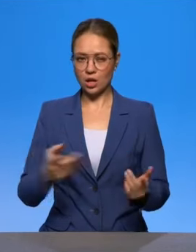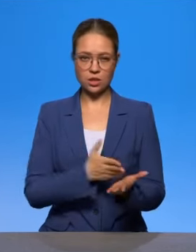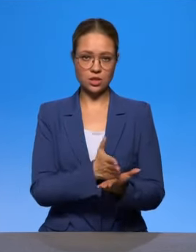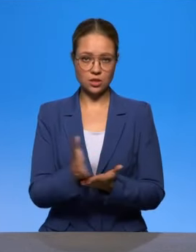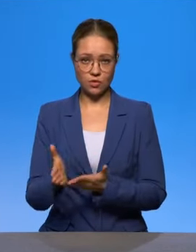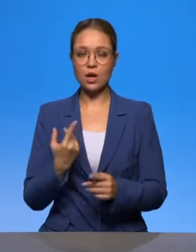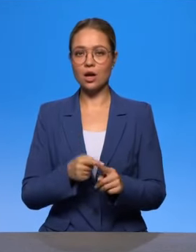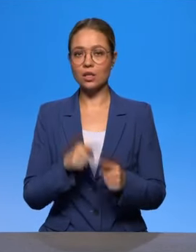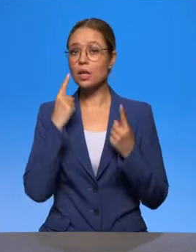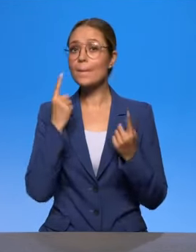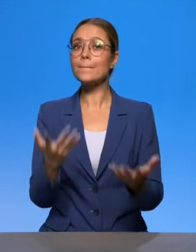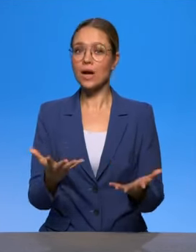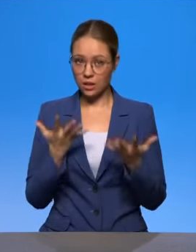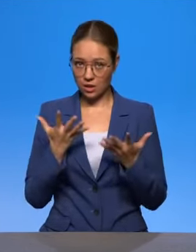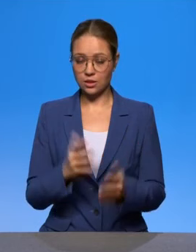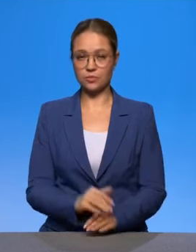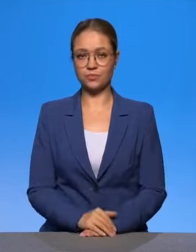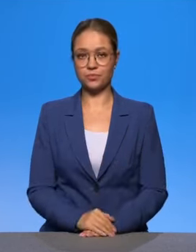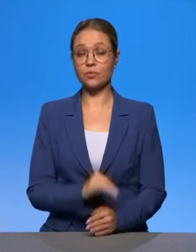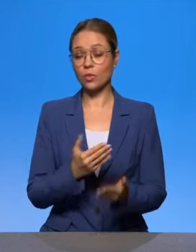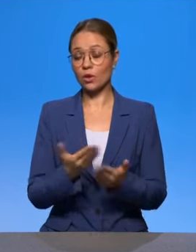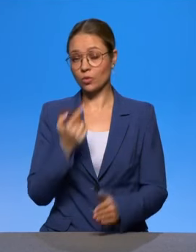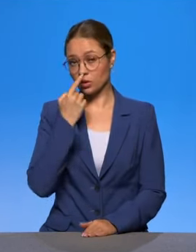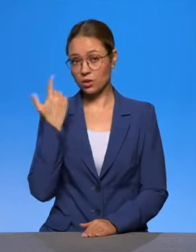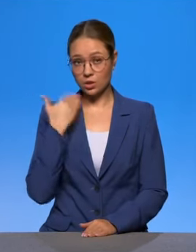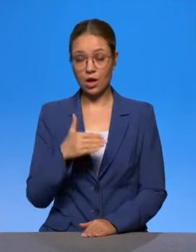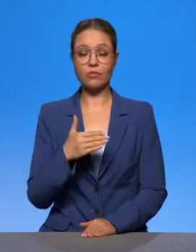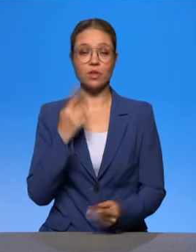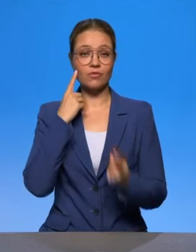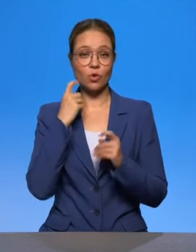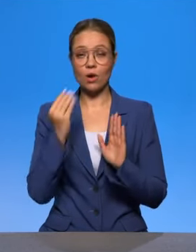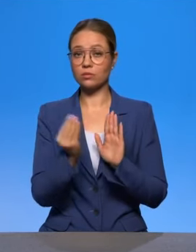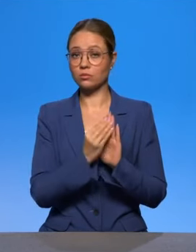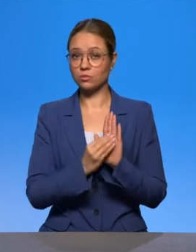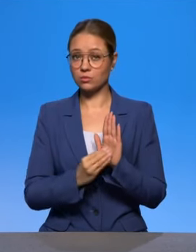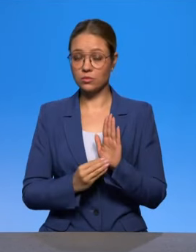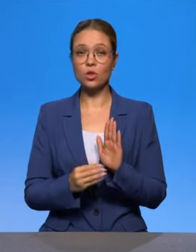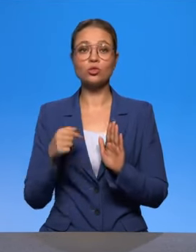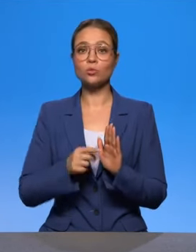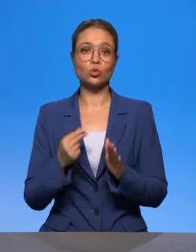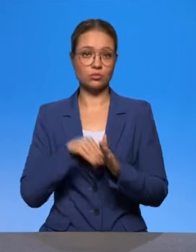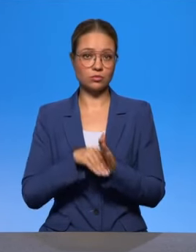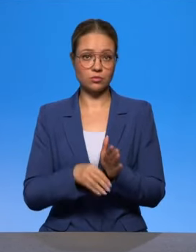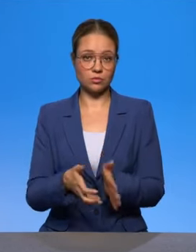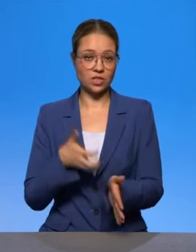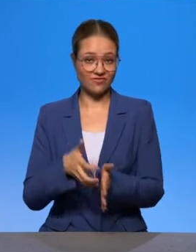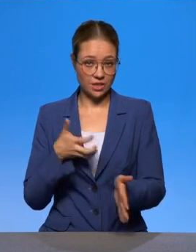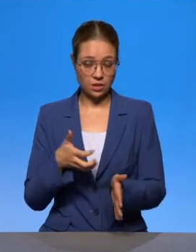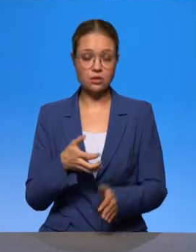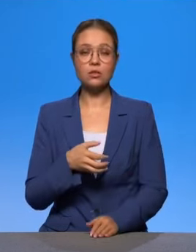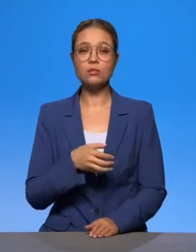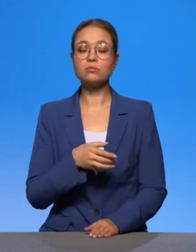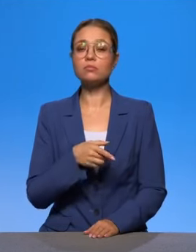Это понятно. И вот буквально недавно опубликовали данные по дефициту бюджета, вот первый квартал, да, по-моему,